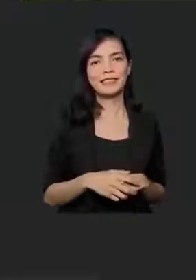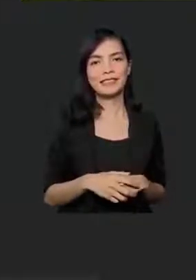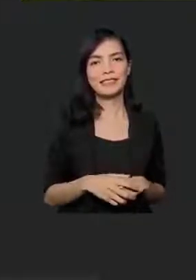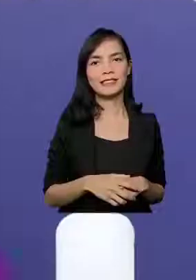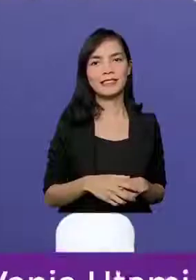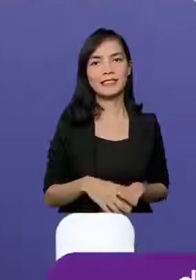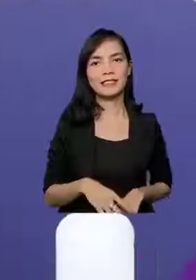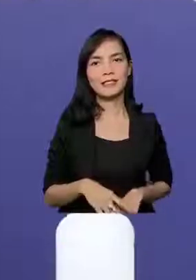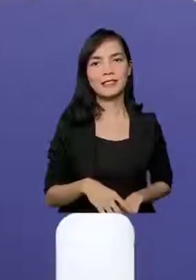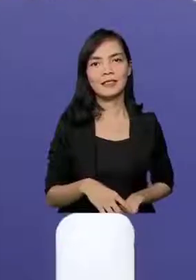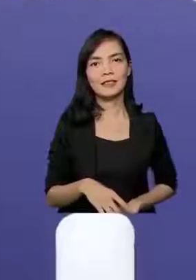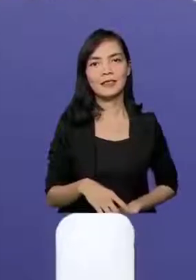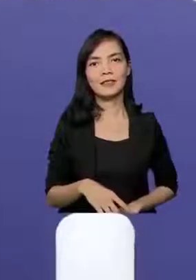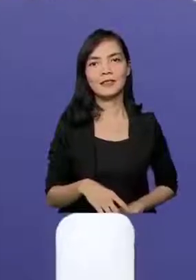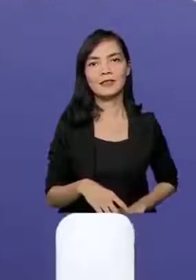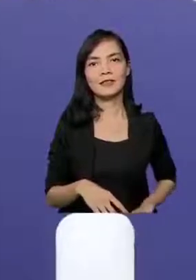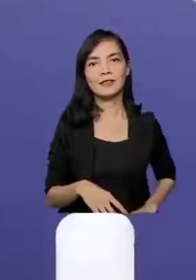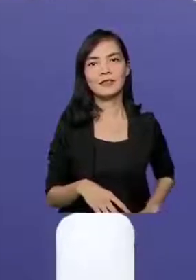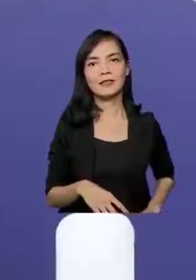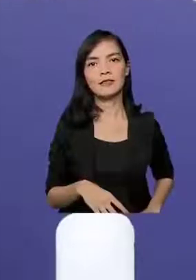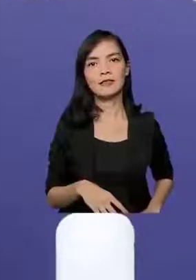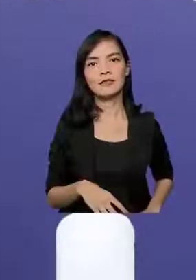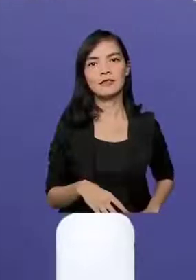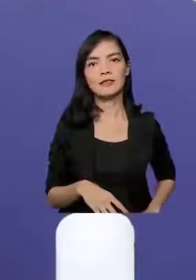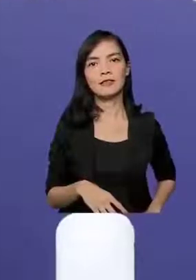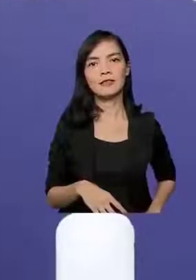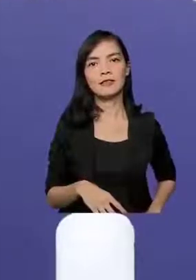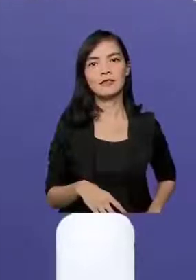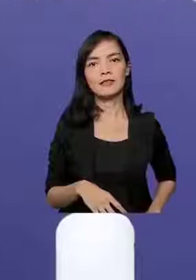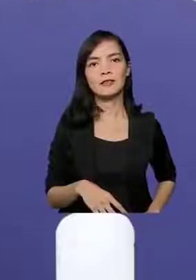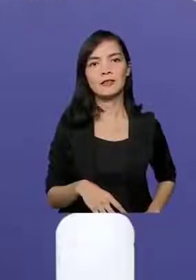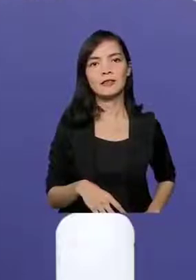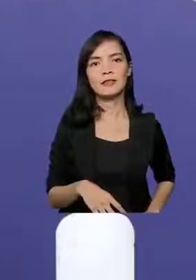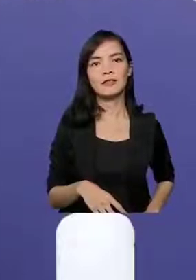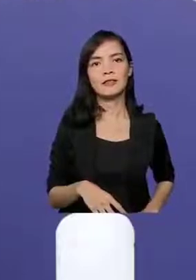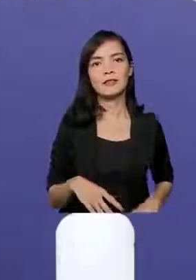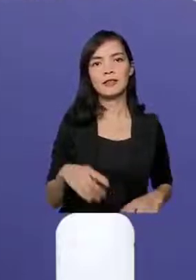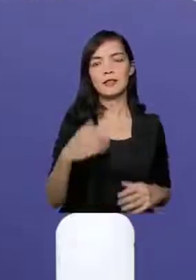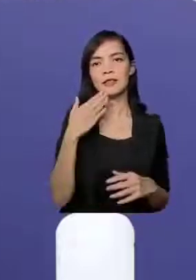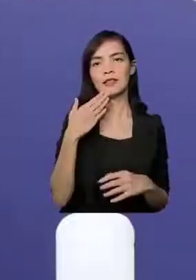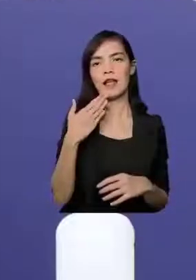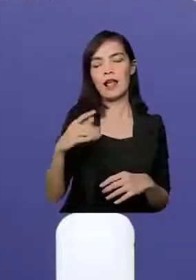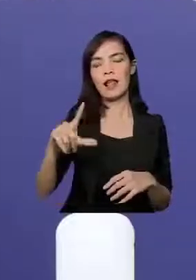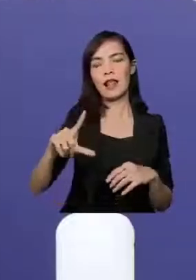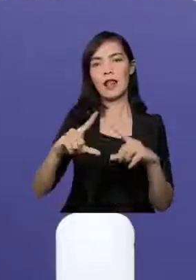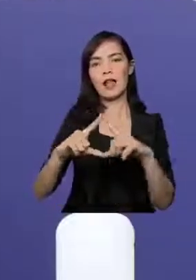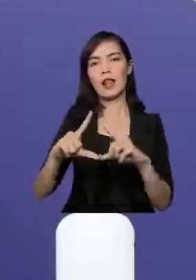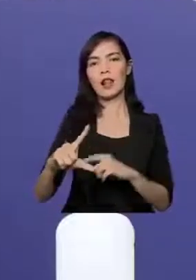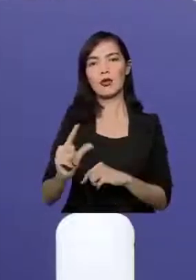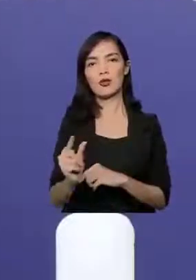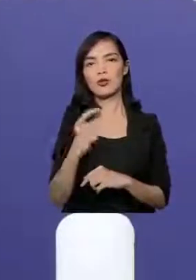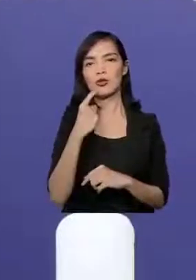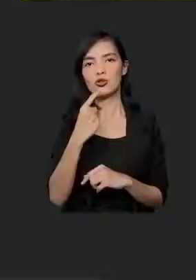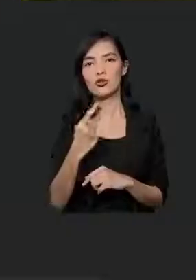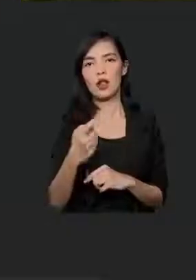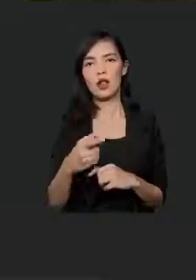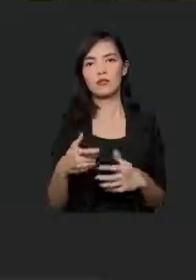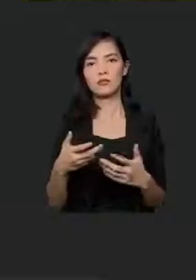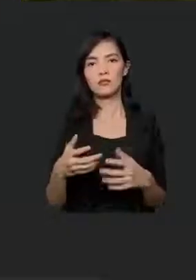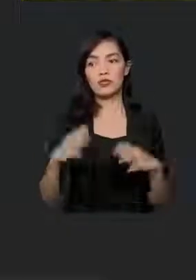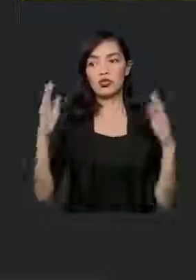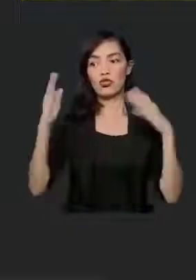Pertama saya ingin bertanya mungkin awalnya untuk bapak lalu terlebih dahulu terkait dengan bagaimana sebenarnya